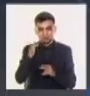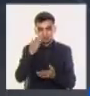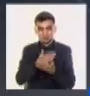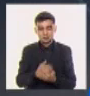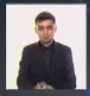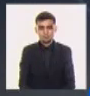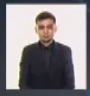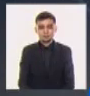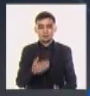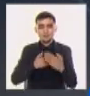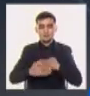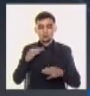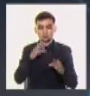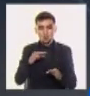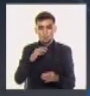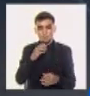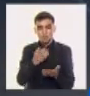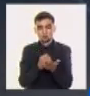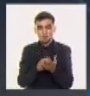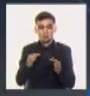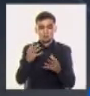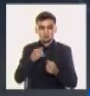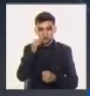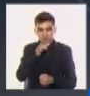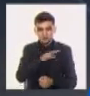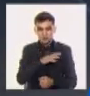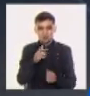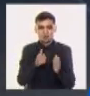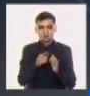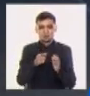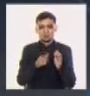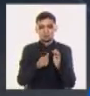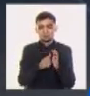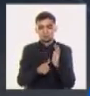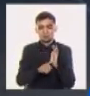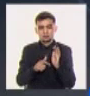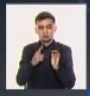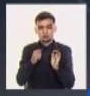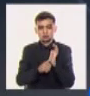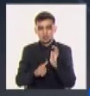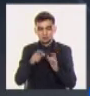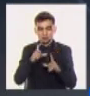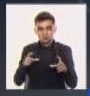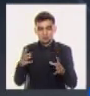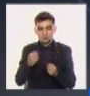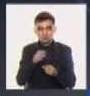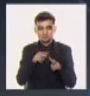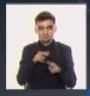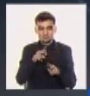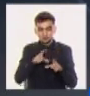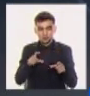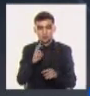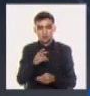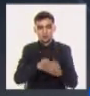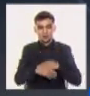Пособия по уходу за инвалидом не могут получить порядка 160 жителей Сарагашского района. Сегодня опекуны инвалидов собрались у здания